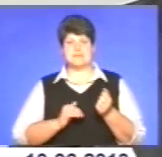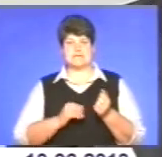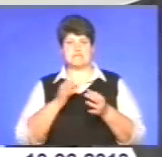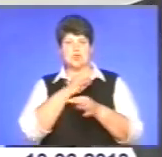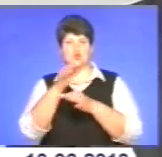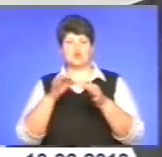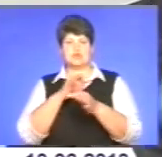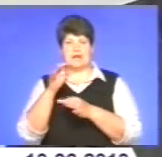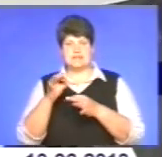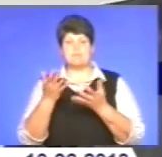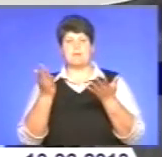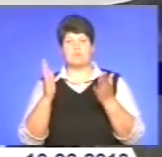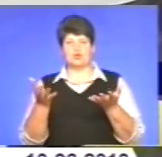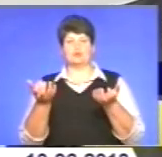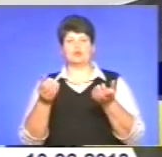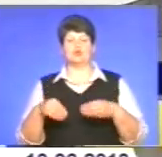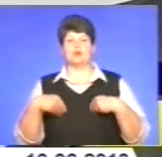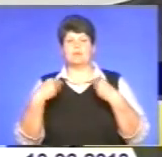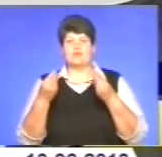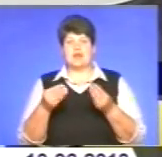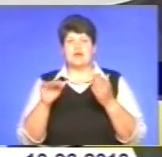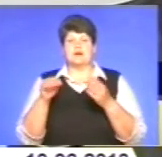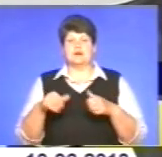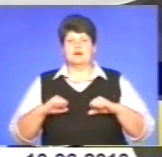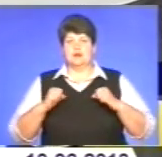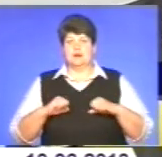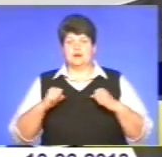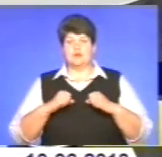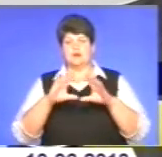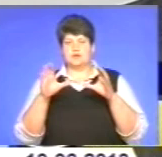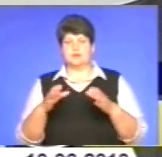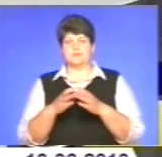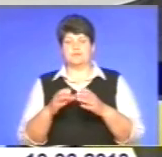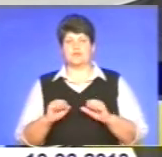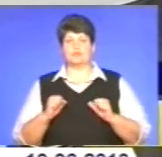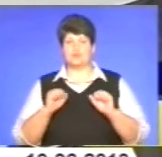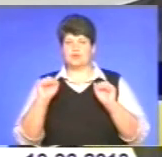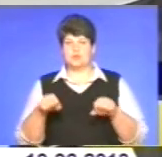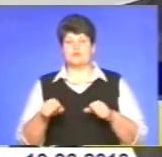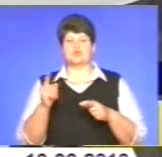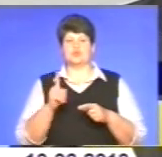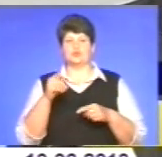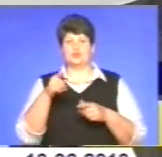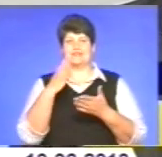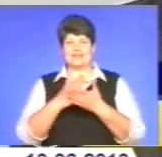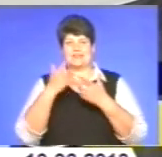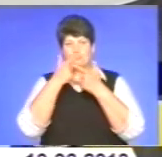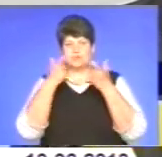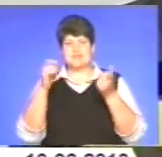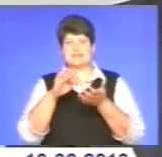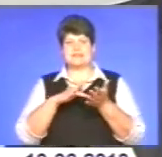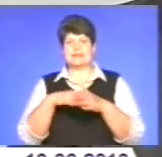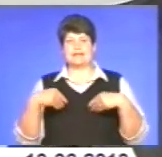Ми будемо докладати командою всіх зусиль, щоб дійсно люди відчули, що тут є інформаційний центр, надаються послуги